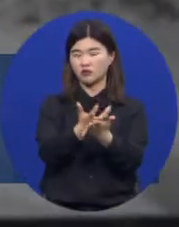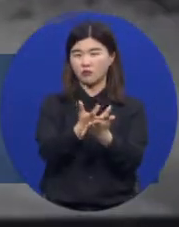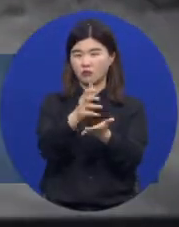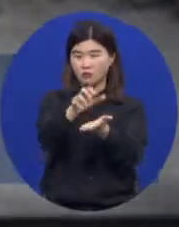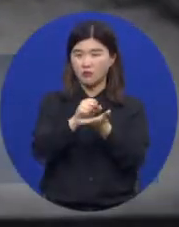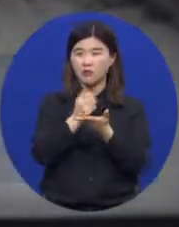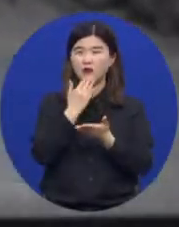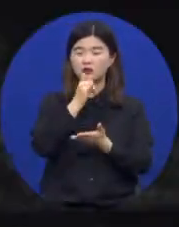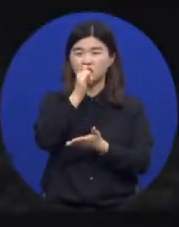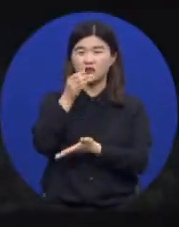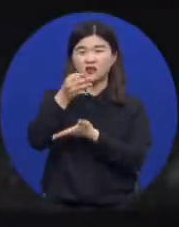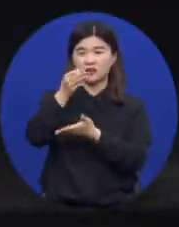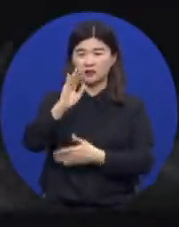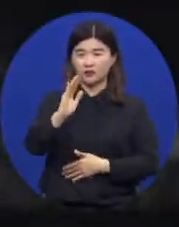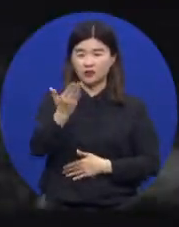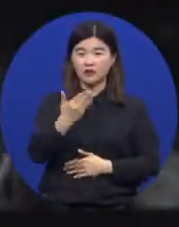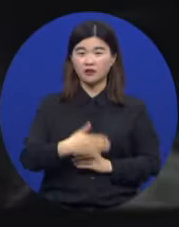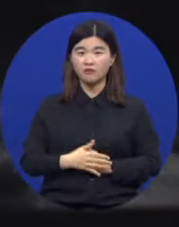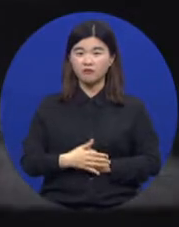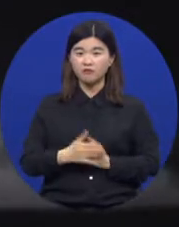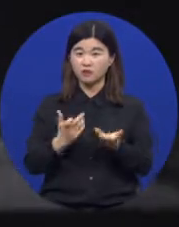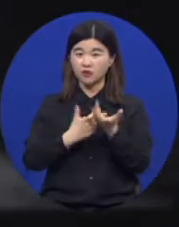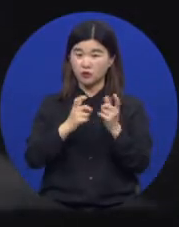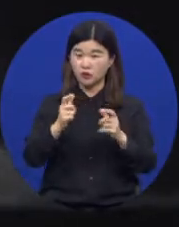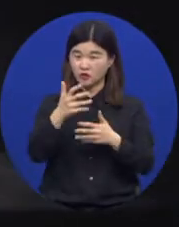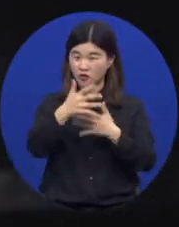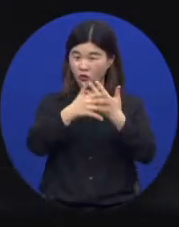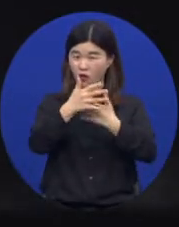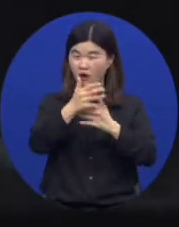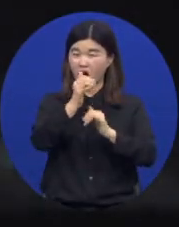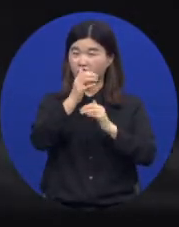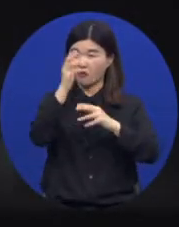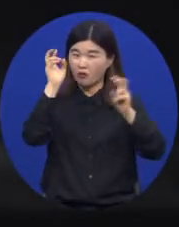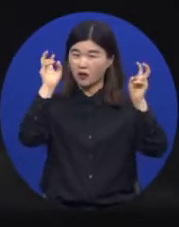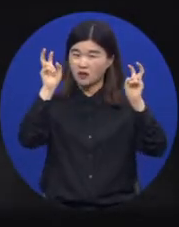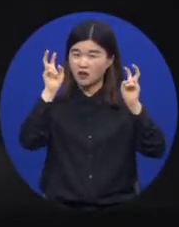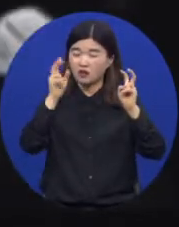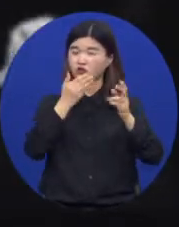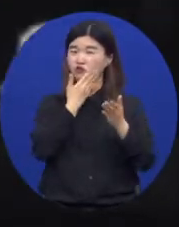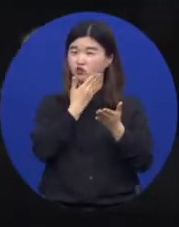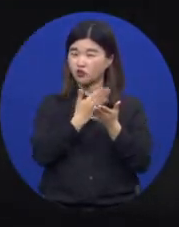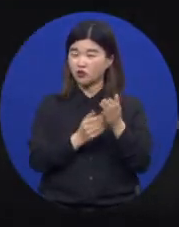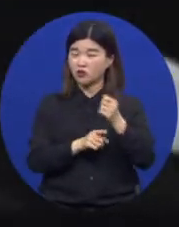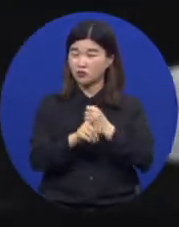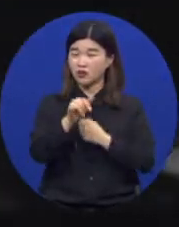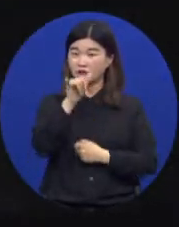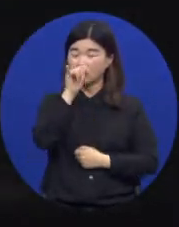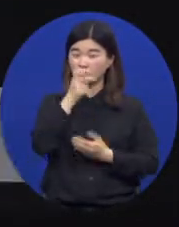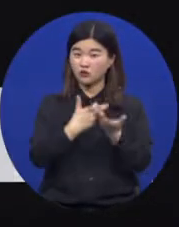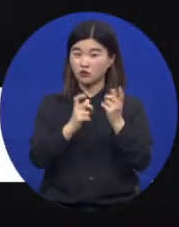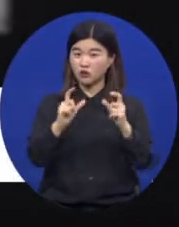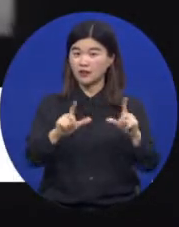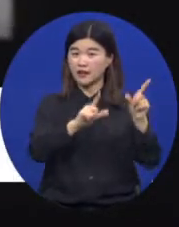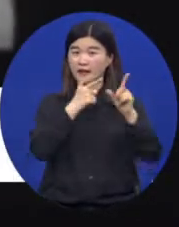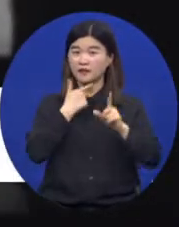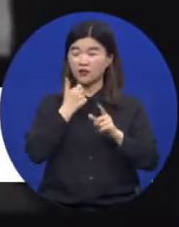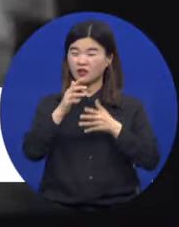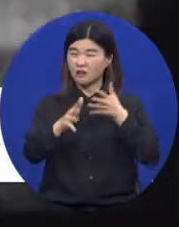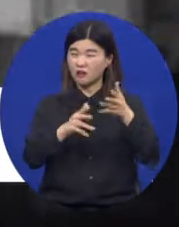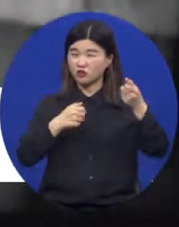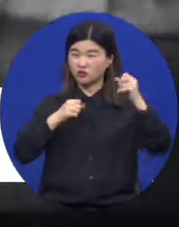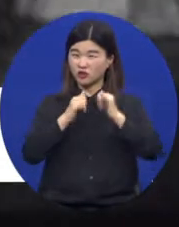이용될 수 있는 가치가 있다. 제주 영화사에서도 중요한 의미가 있습니다. 제주에 살던 아마추어